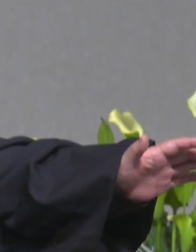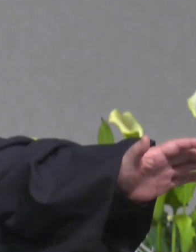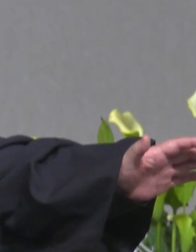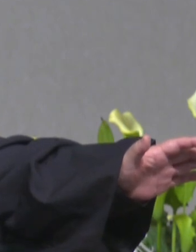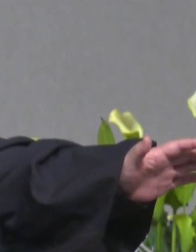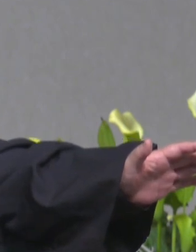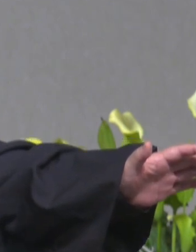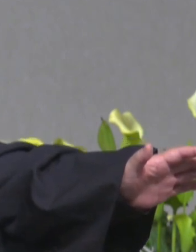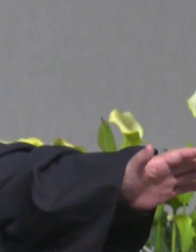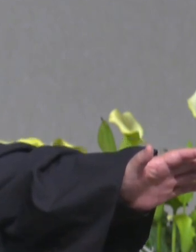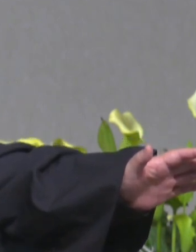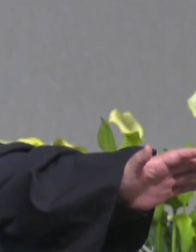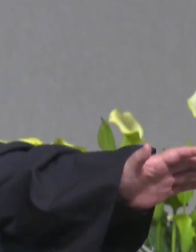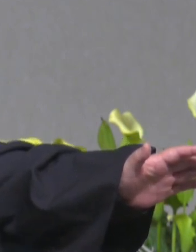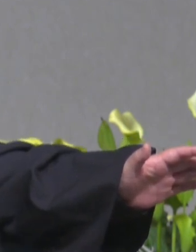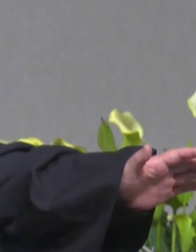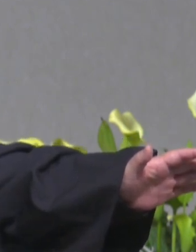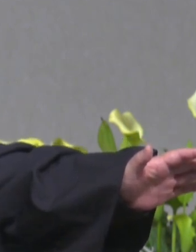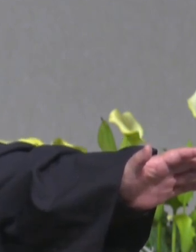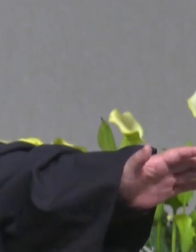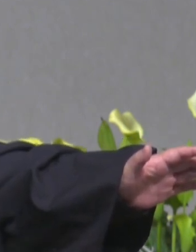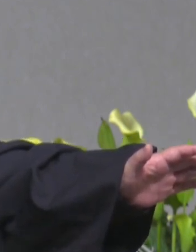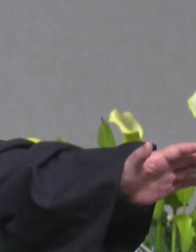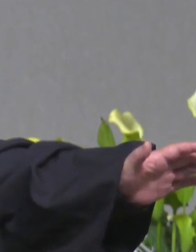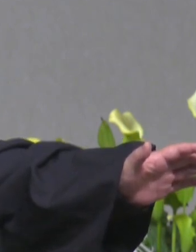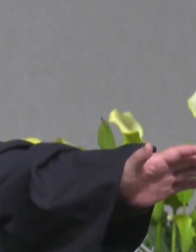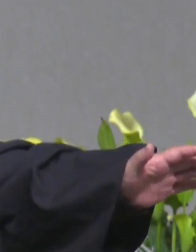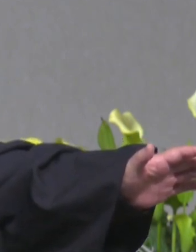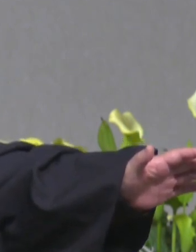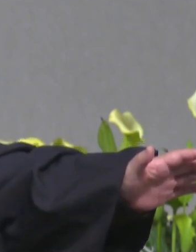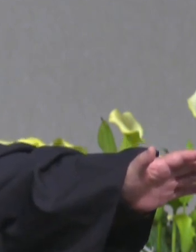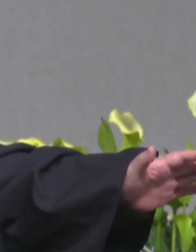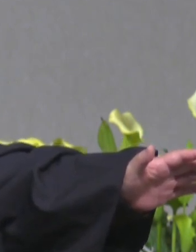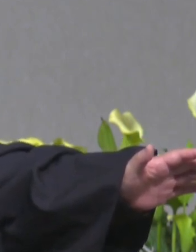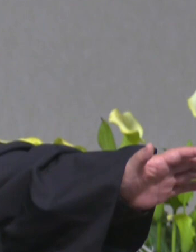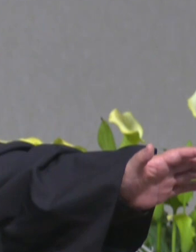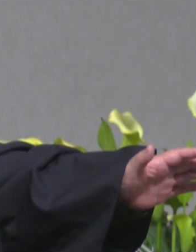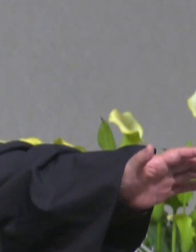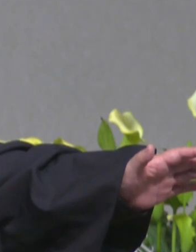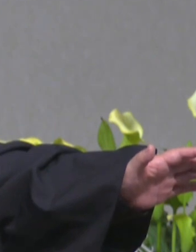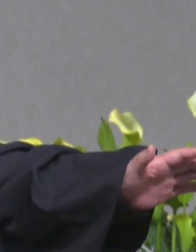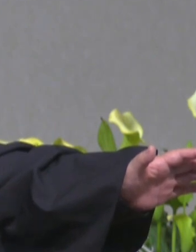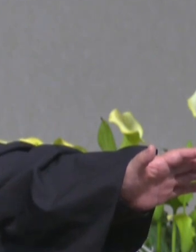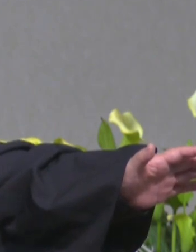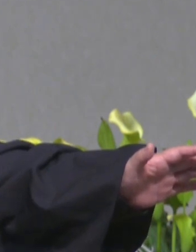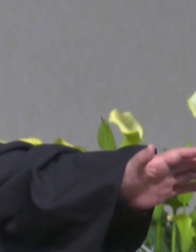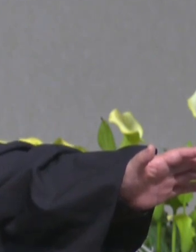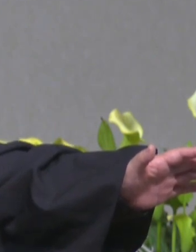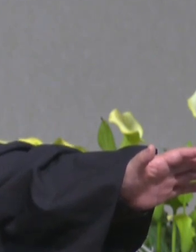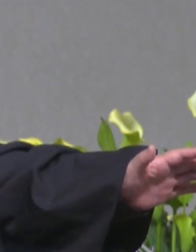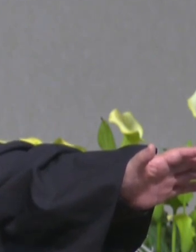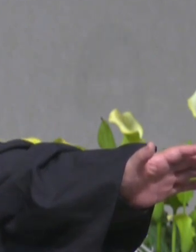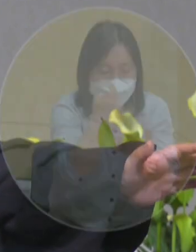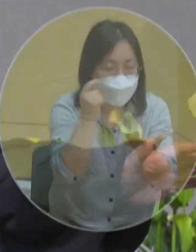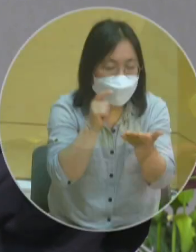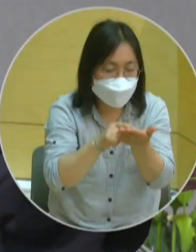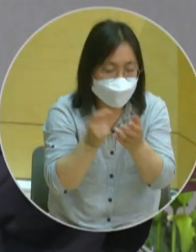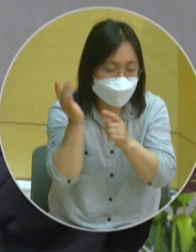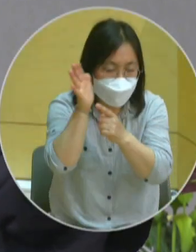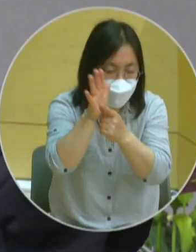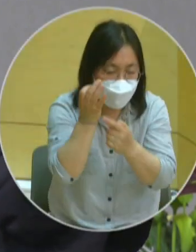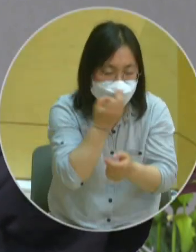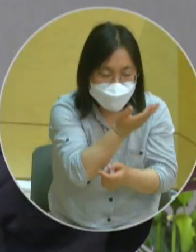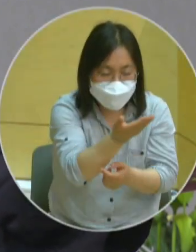하심이 하나님께 더 가까이 나아가 우리의 특권과 책임을 하나님 앞에 증거하고 나타내